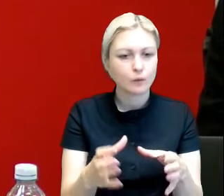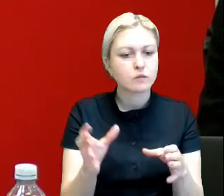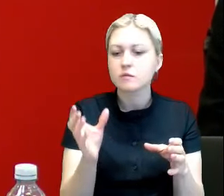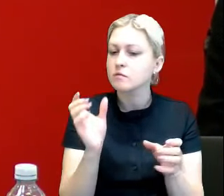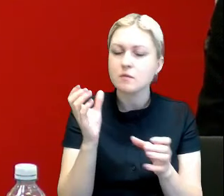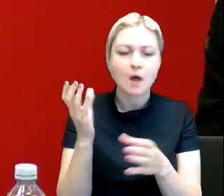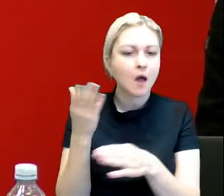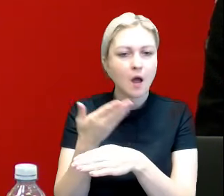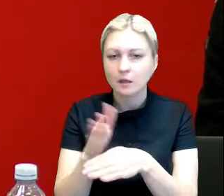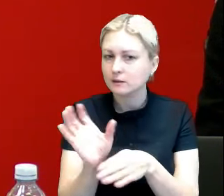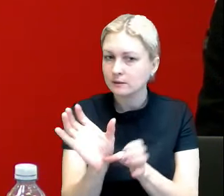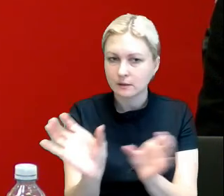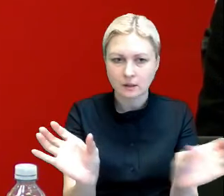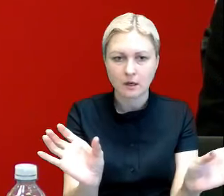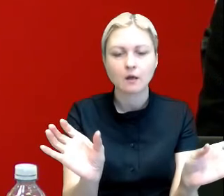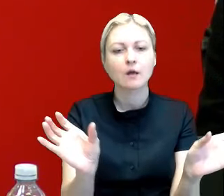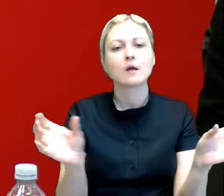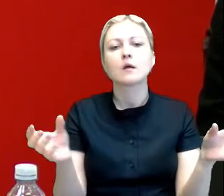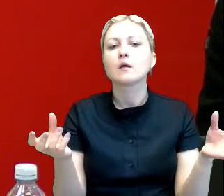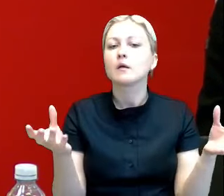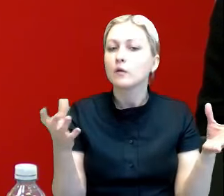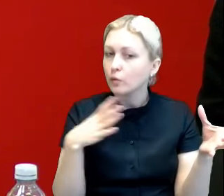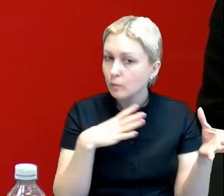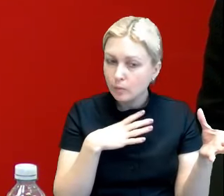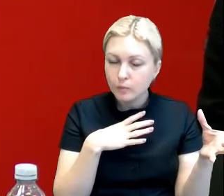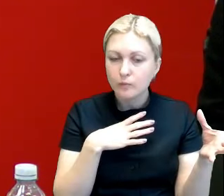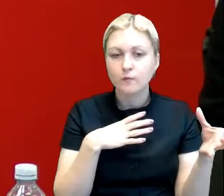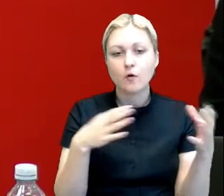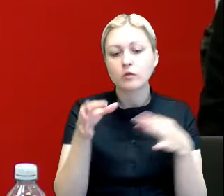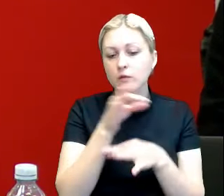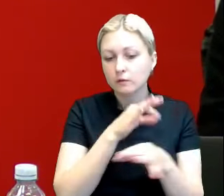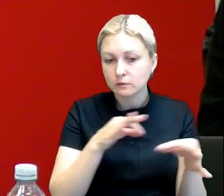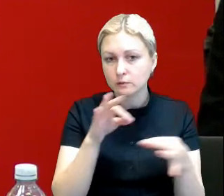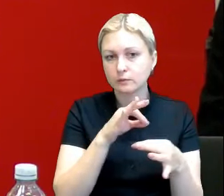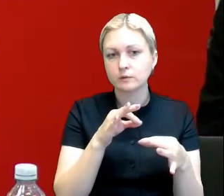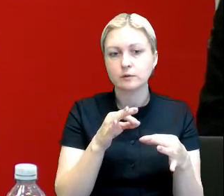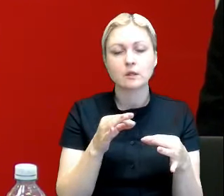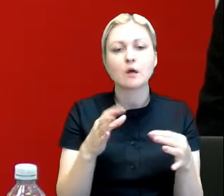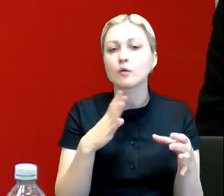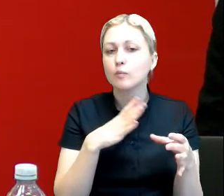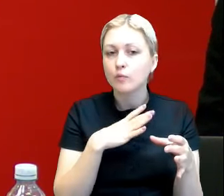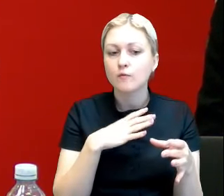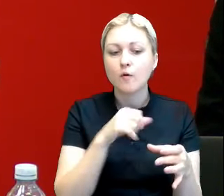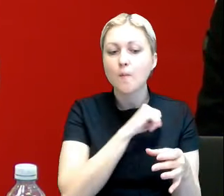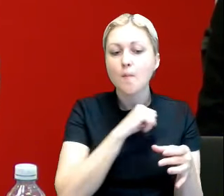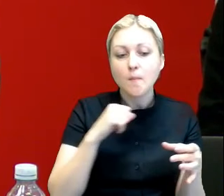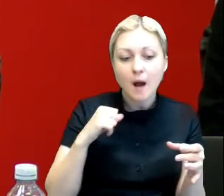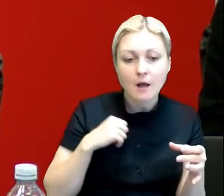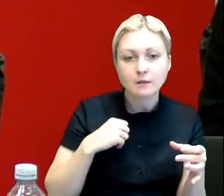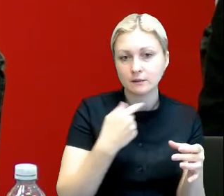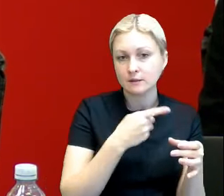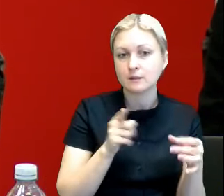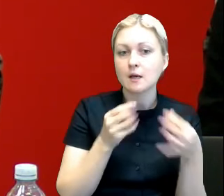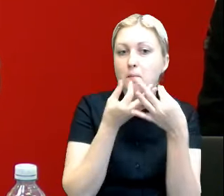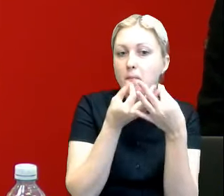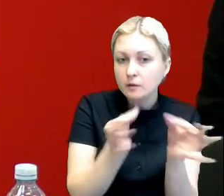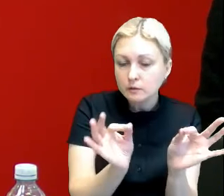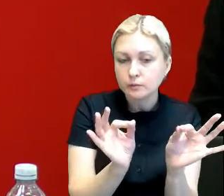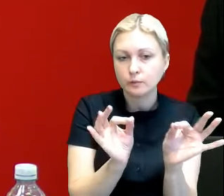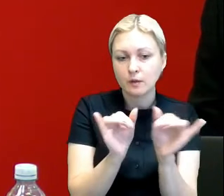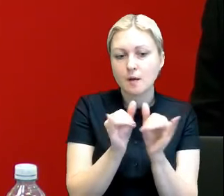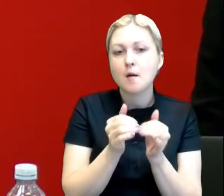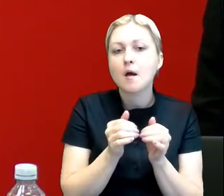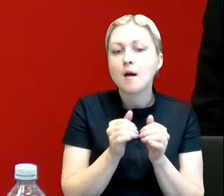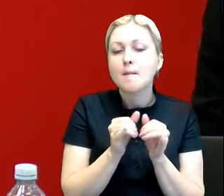pilnai pritariantys tiksliau ne atsiprašau netgi ne tai kad pritariantys bet jie patys pasiūlė tokią galimybę ją plėsti